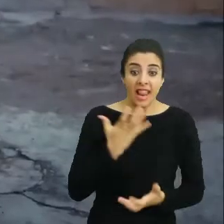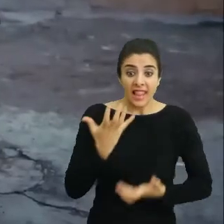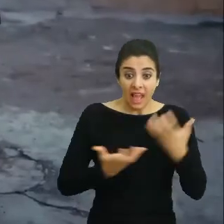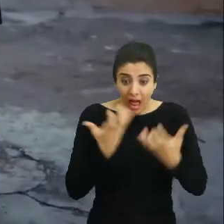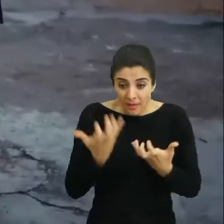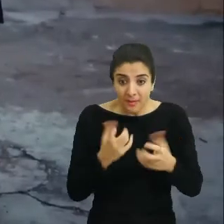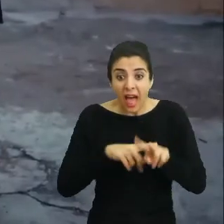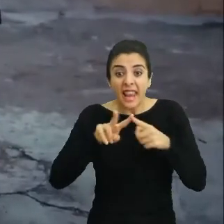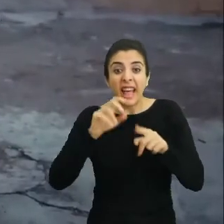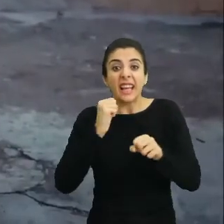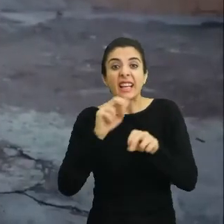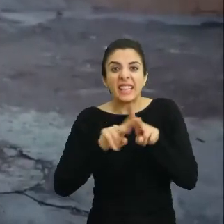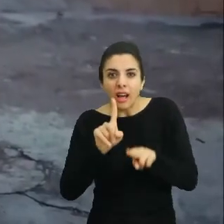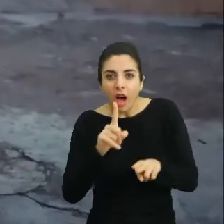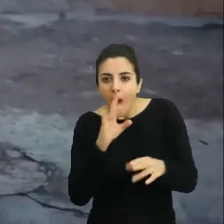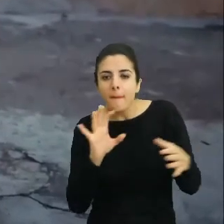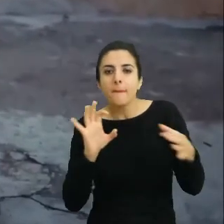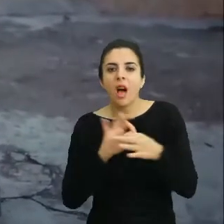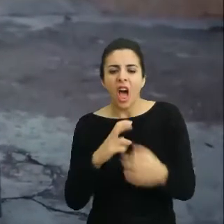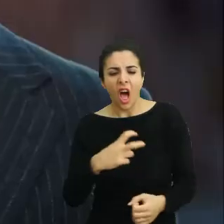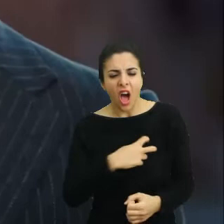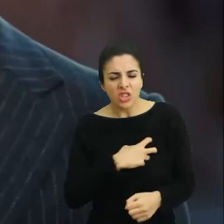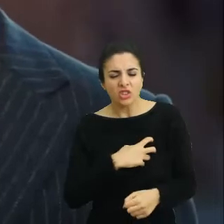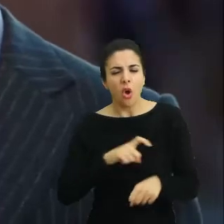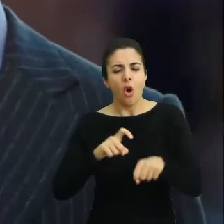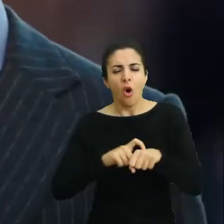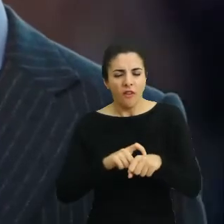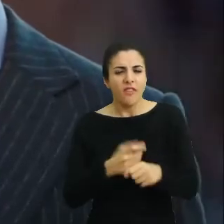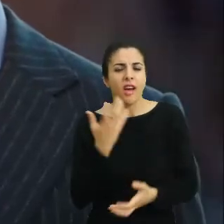de yakar, kendi özüne gelir.